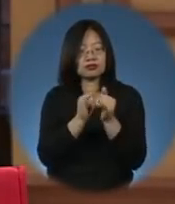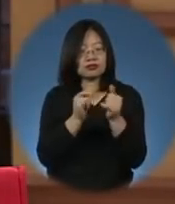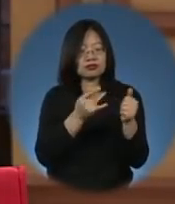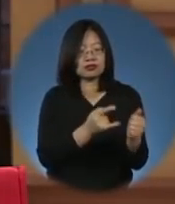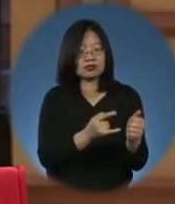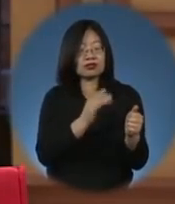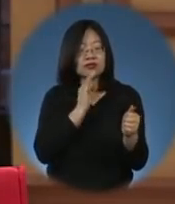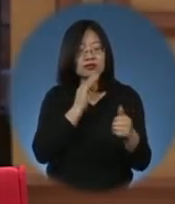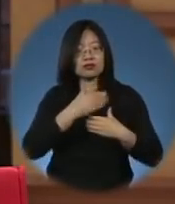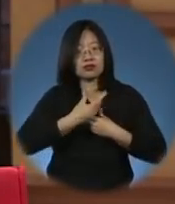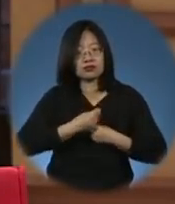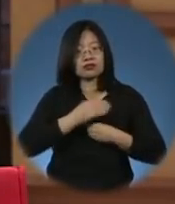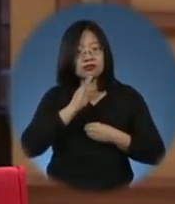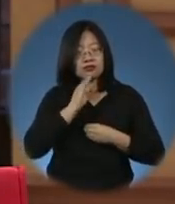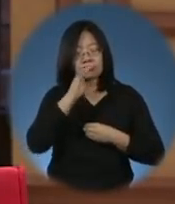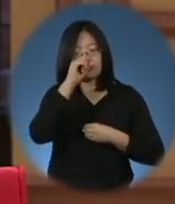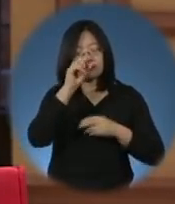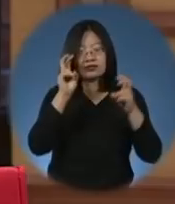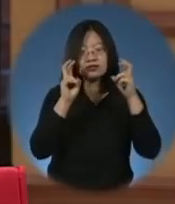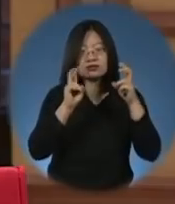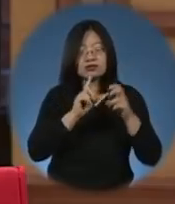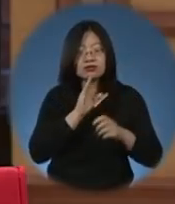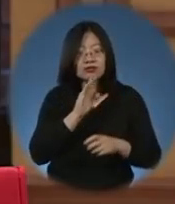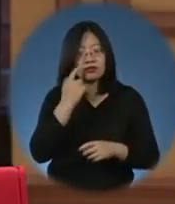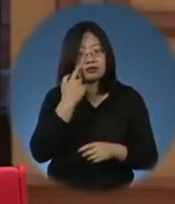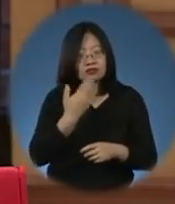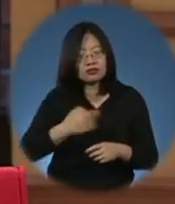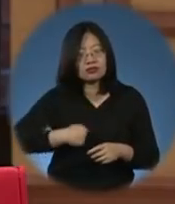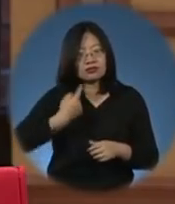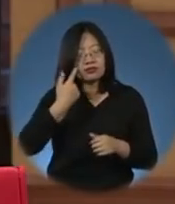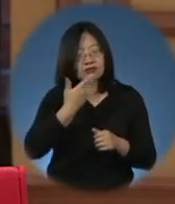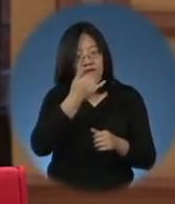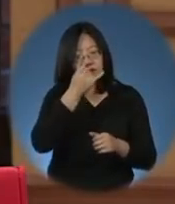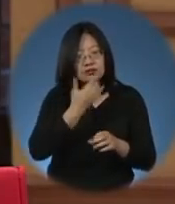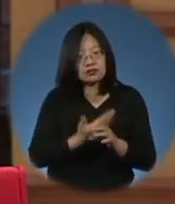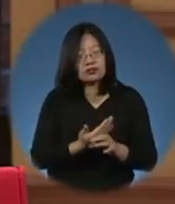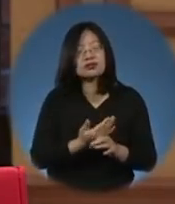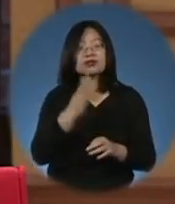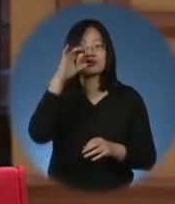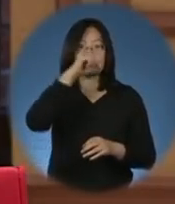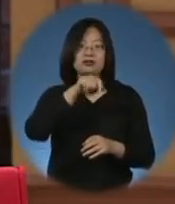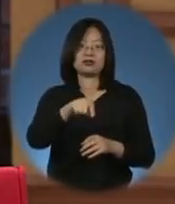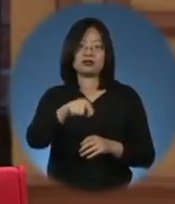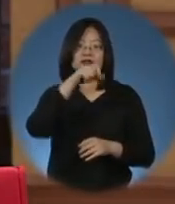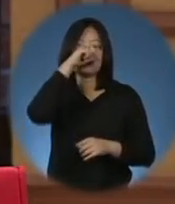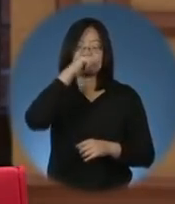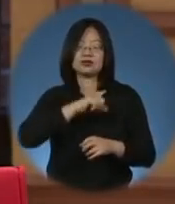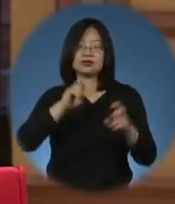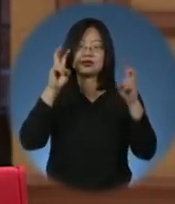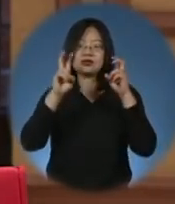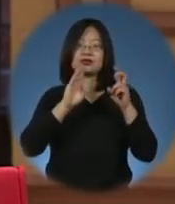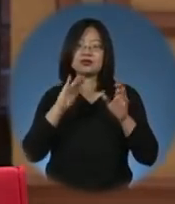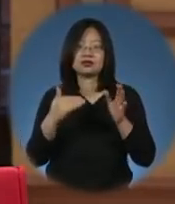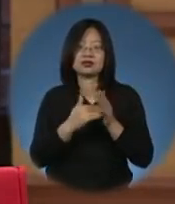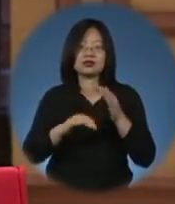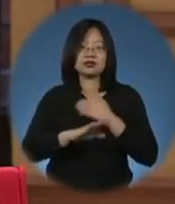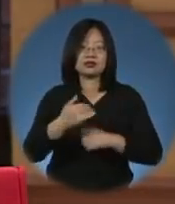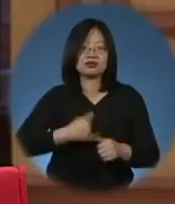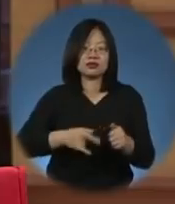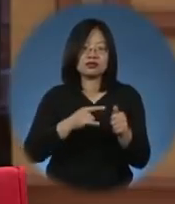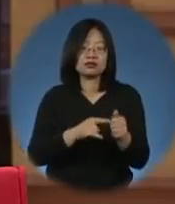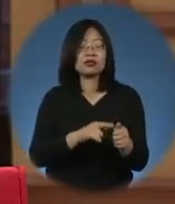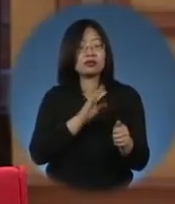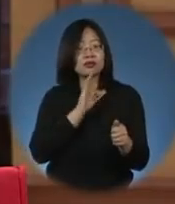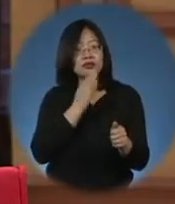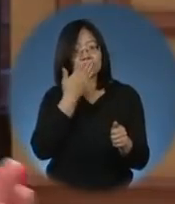사람들한테 이게 정말 안정적이고 좋은 직장이냐고 스스로 물어보게 한다면 아, 이게 좋은 직장인 건 맞지만 이걸 우리 애들한테 이걸